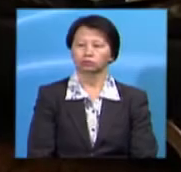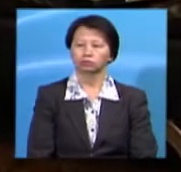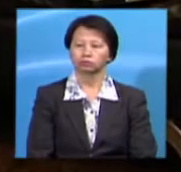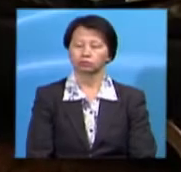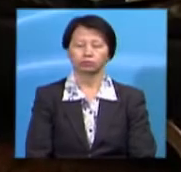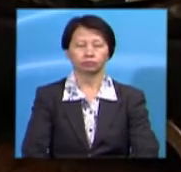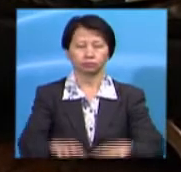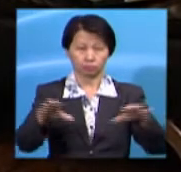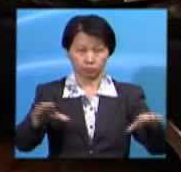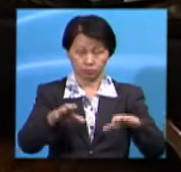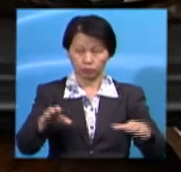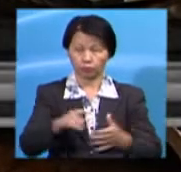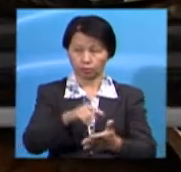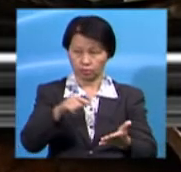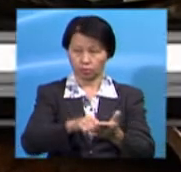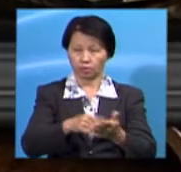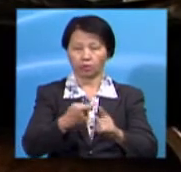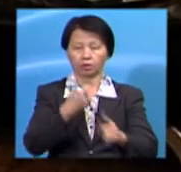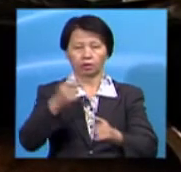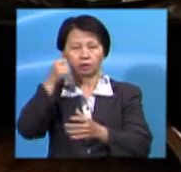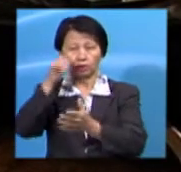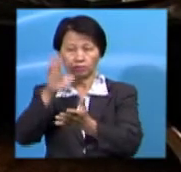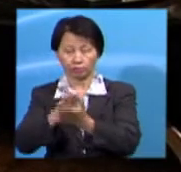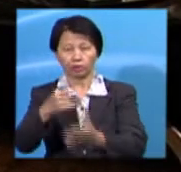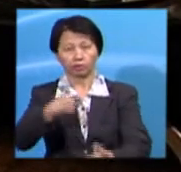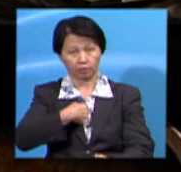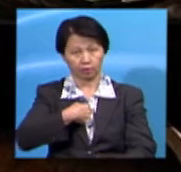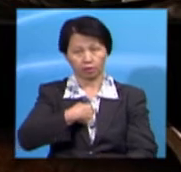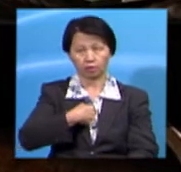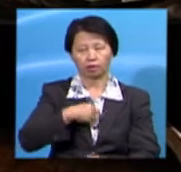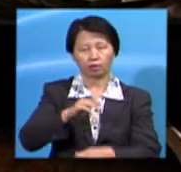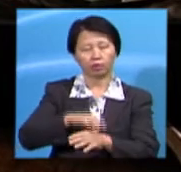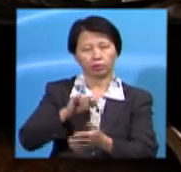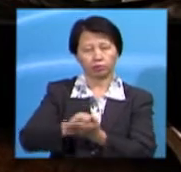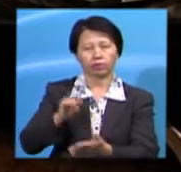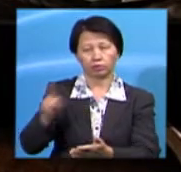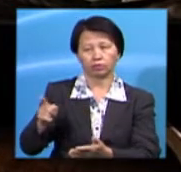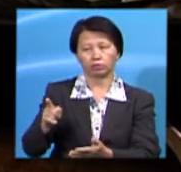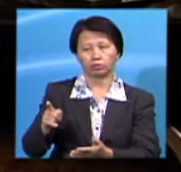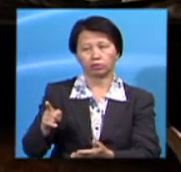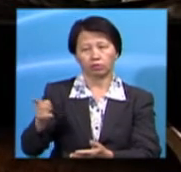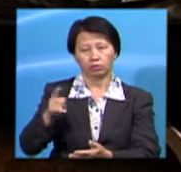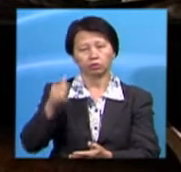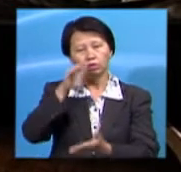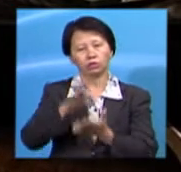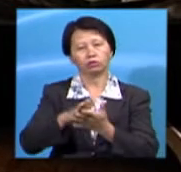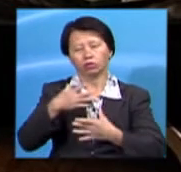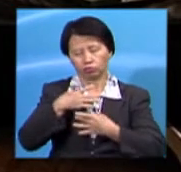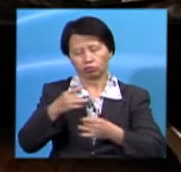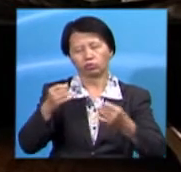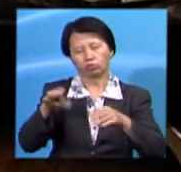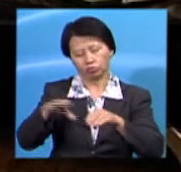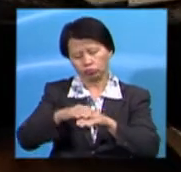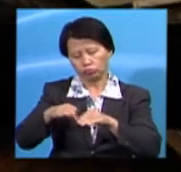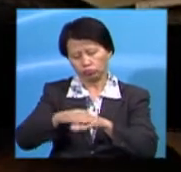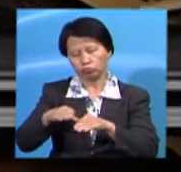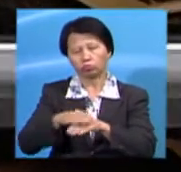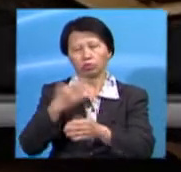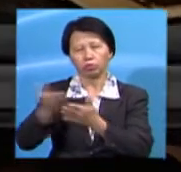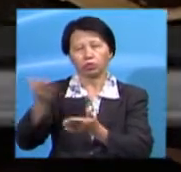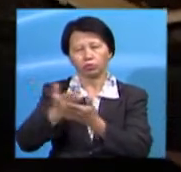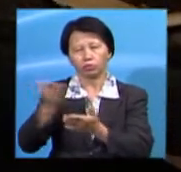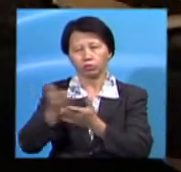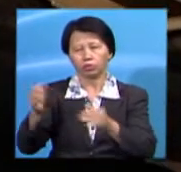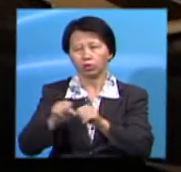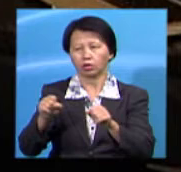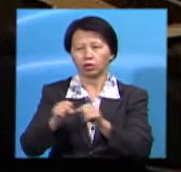Buat ni daripada isteri saya. Masa tu dia ni memang suka pakai kasut. Kasut dia memang ada banyak. Dia asyik beli kasut. Sampai satu